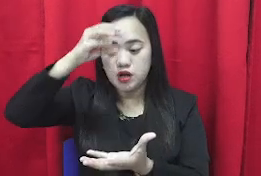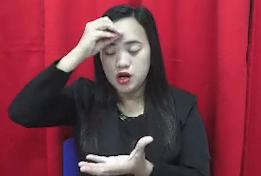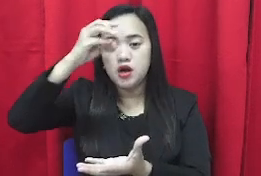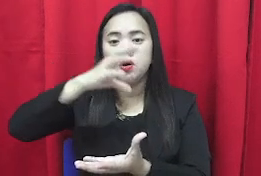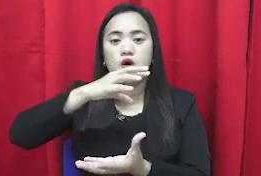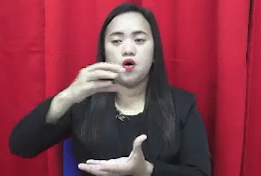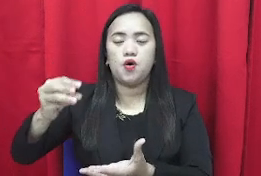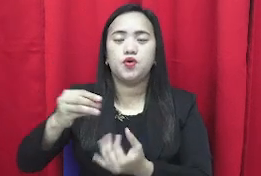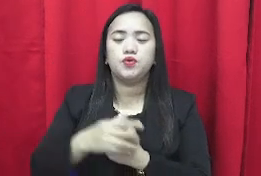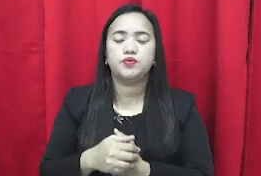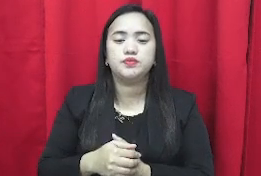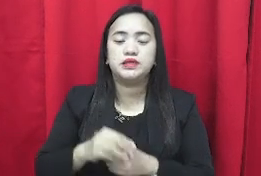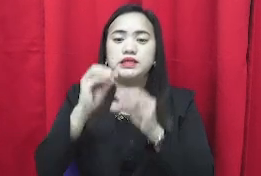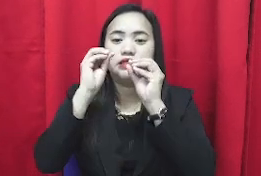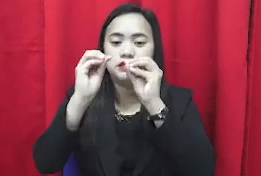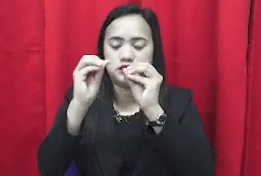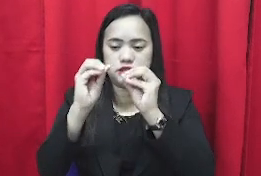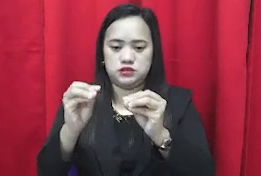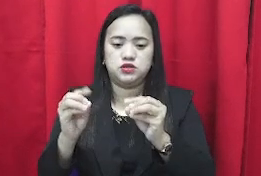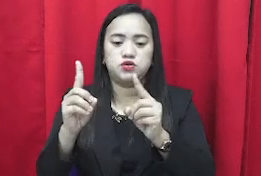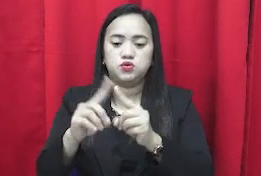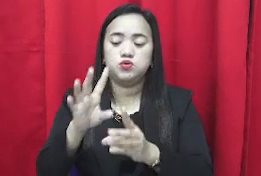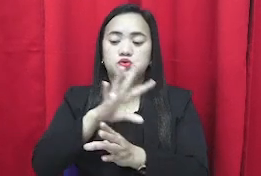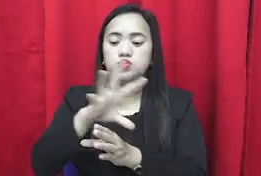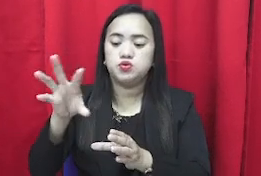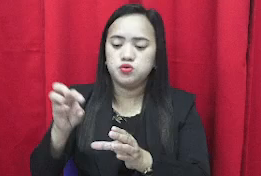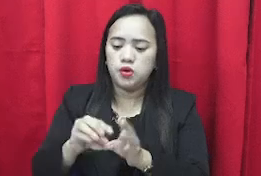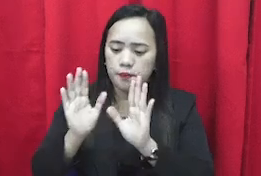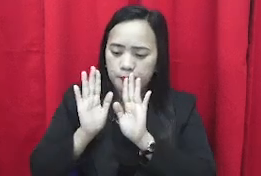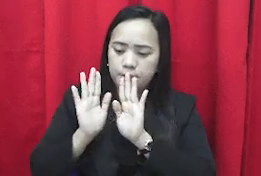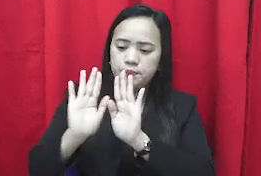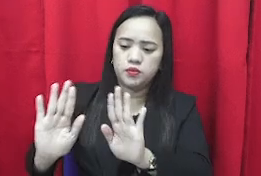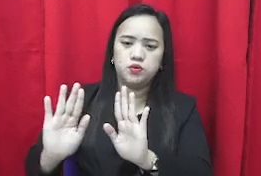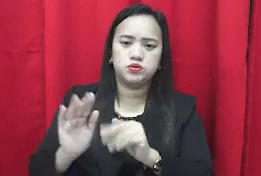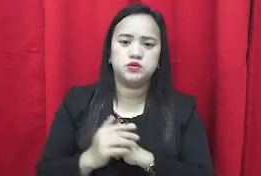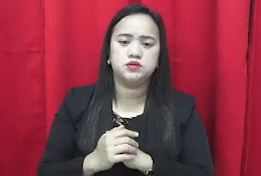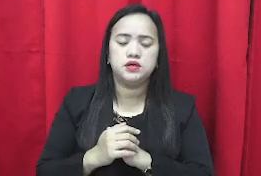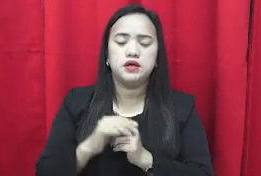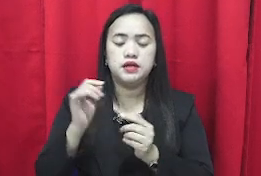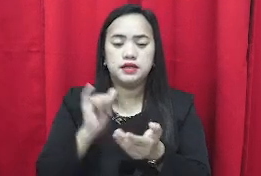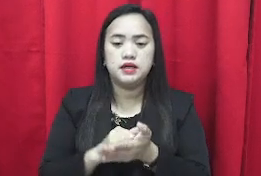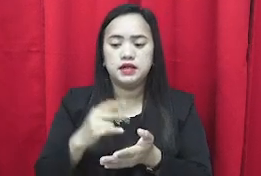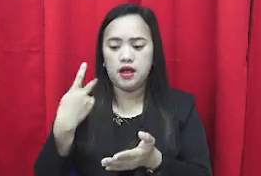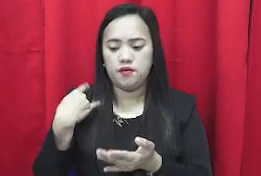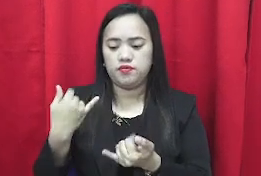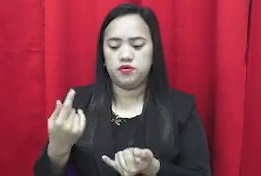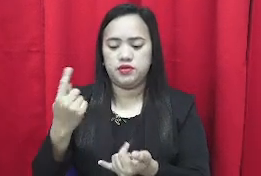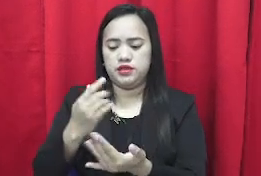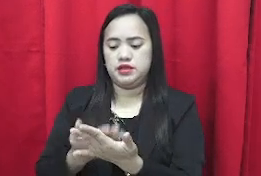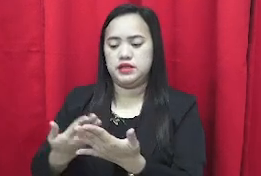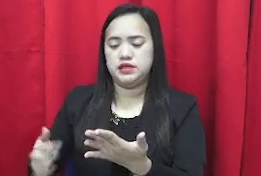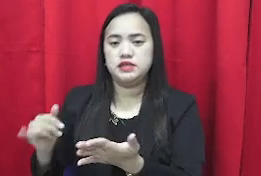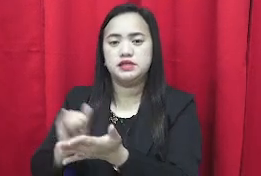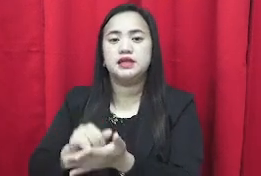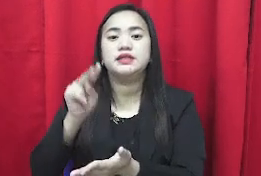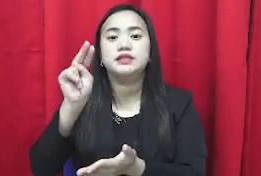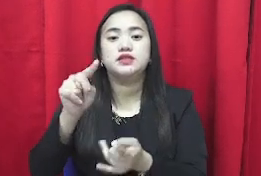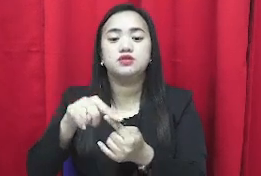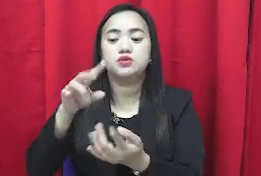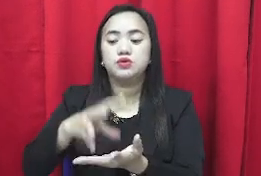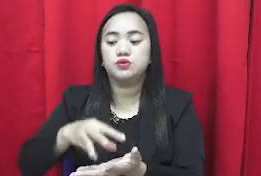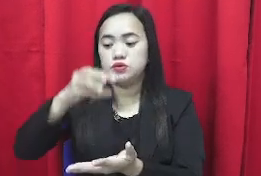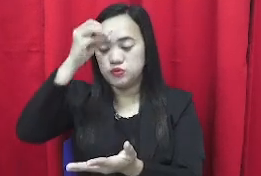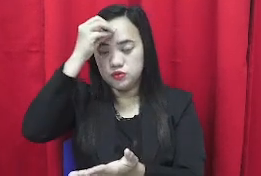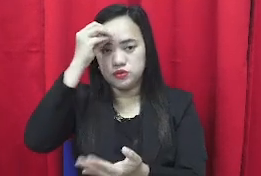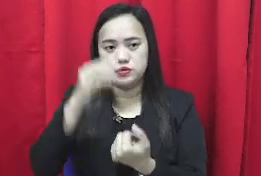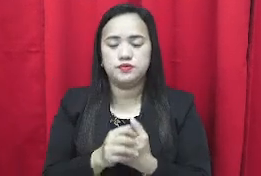sila na sila ay sumali i-push natin na merong bagay na matututunan sila labas sa